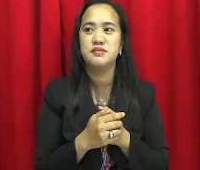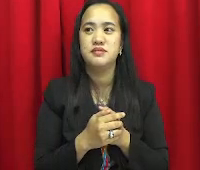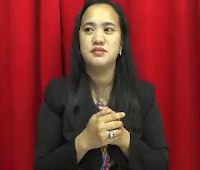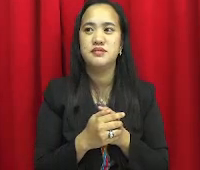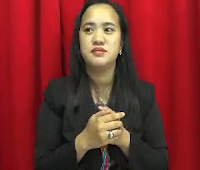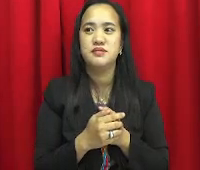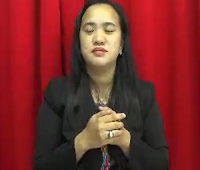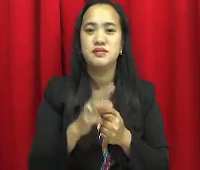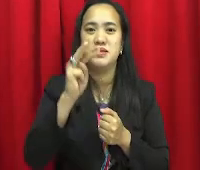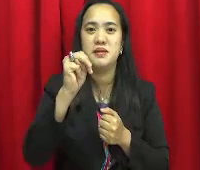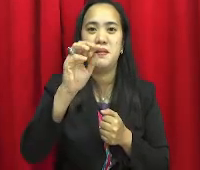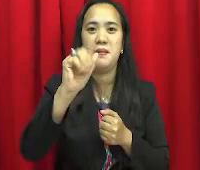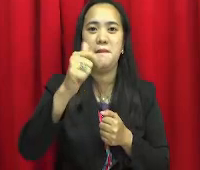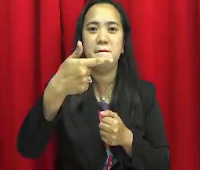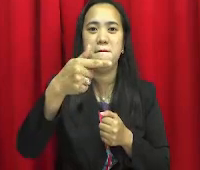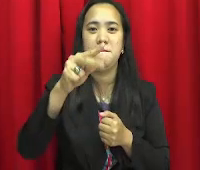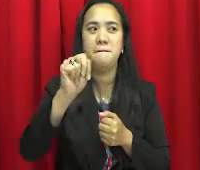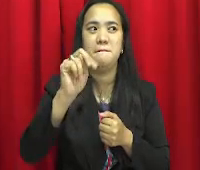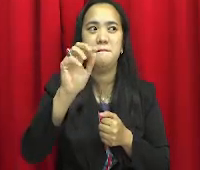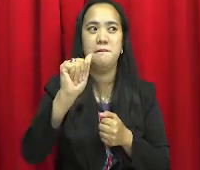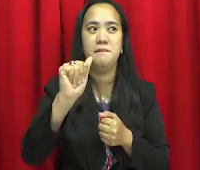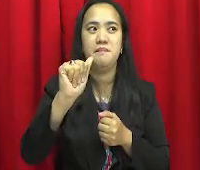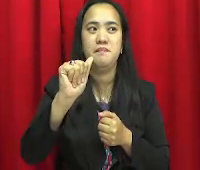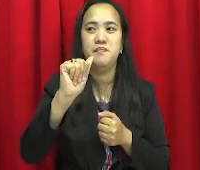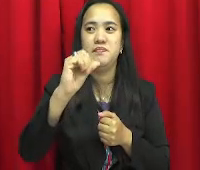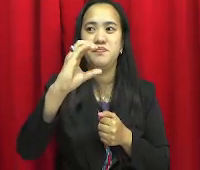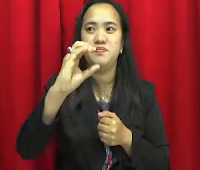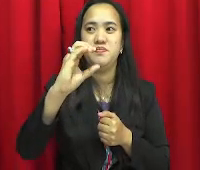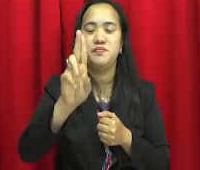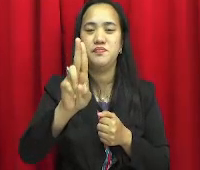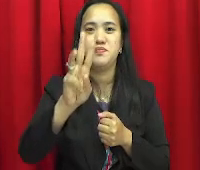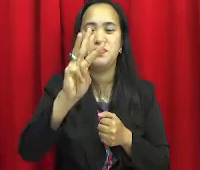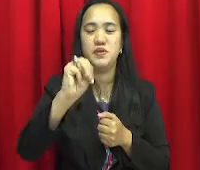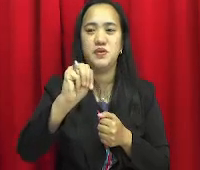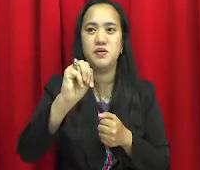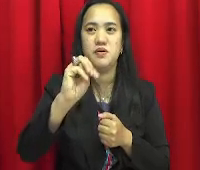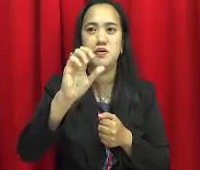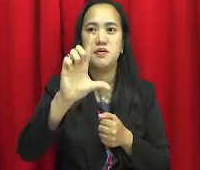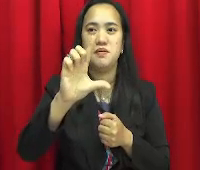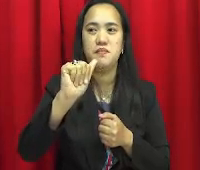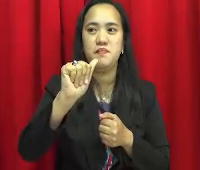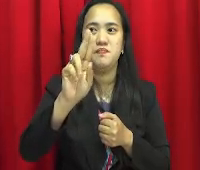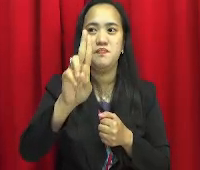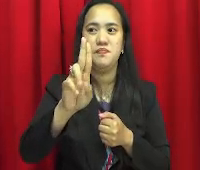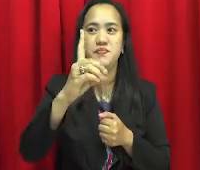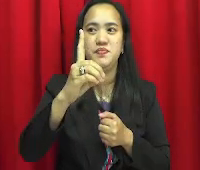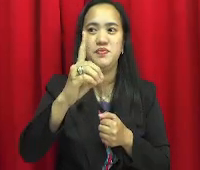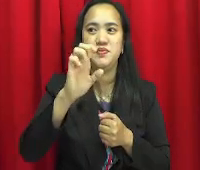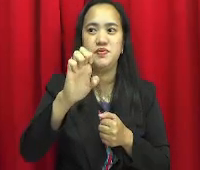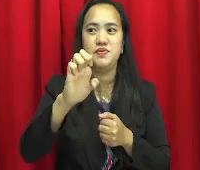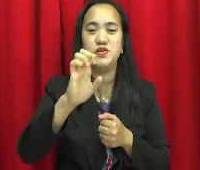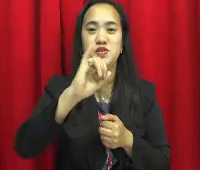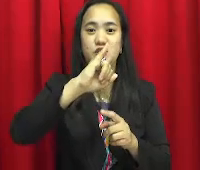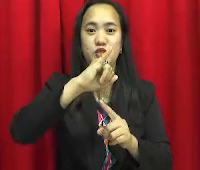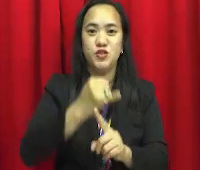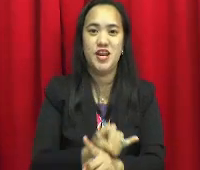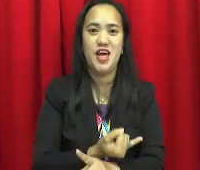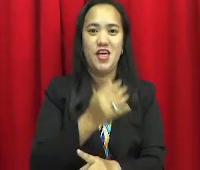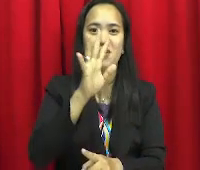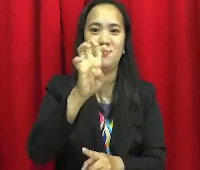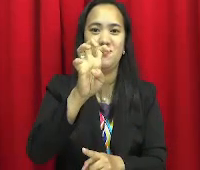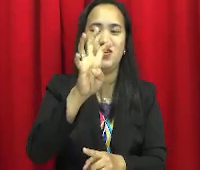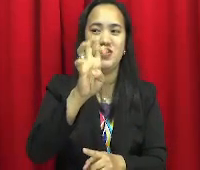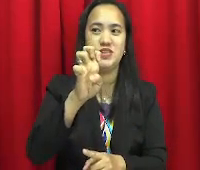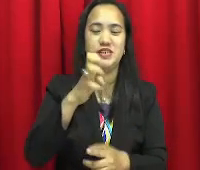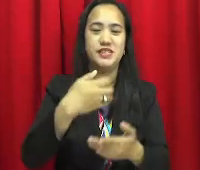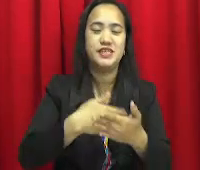po. Magna cum laude. Si Tricia. Congratulations, Tricia. Gagraduate po siya sa July 14 next